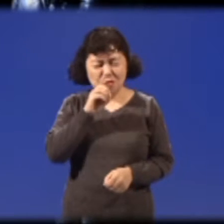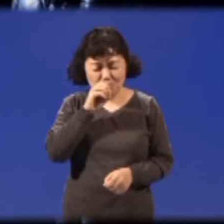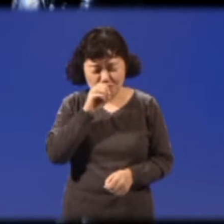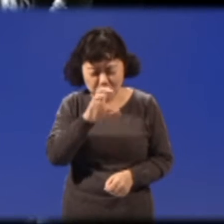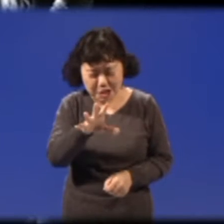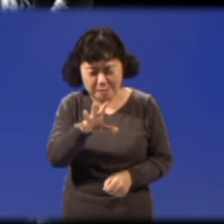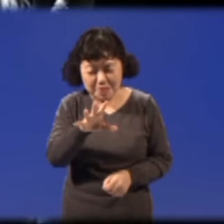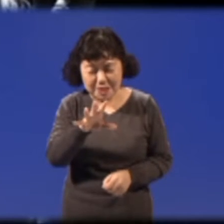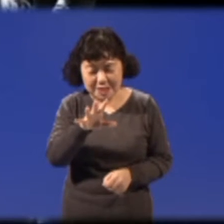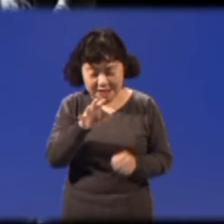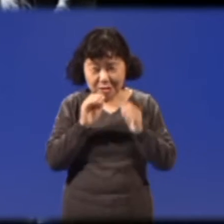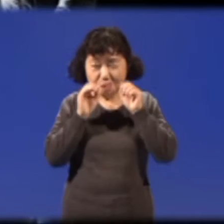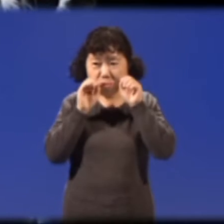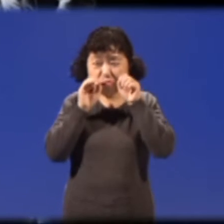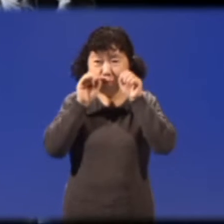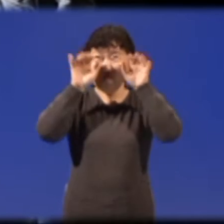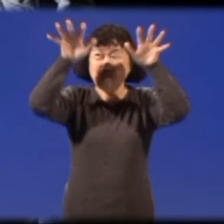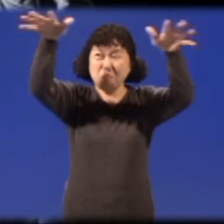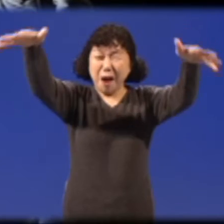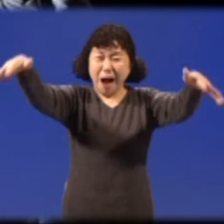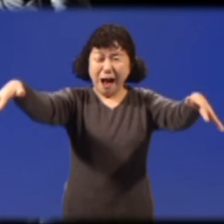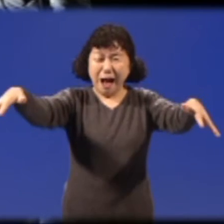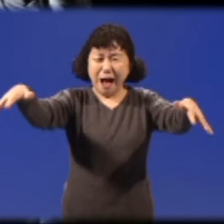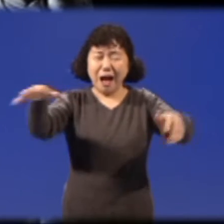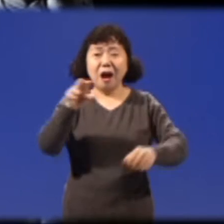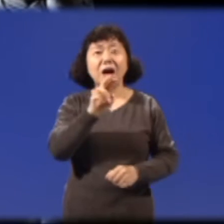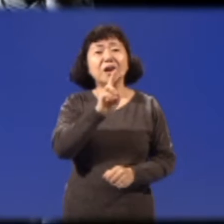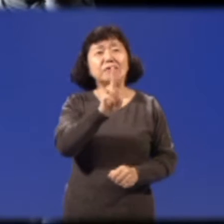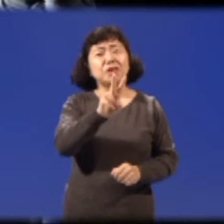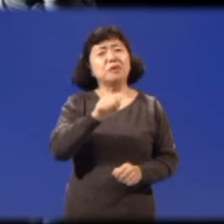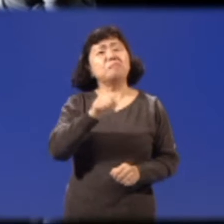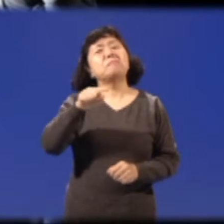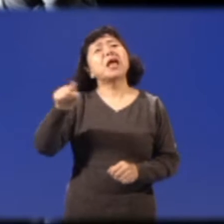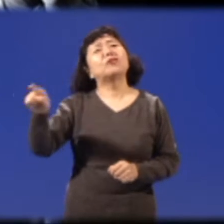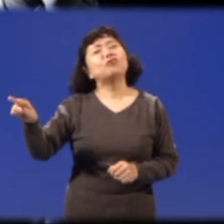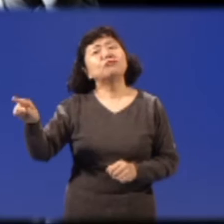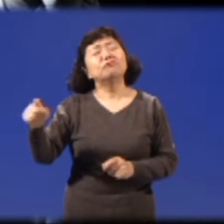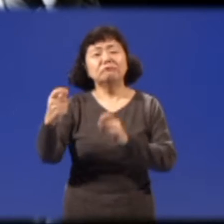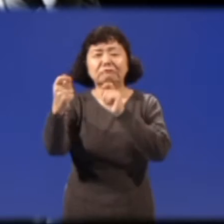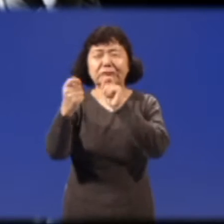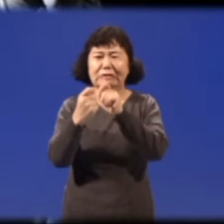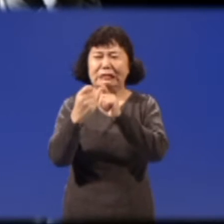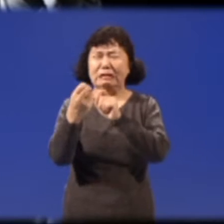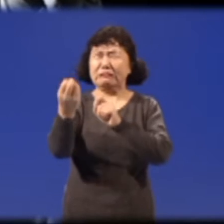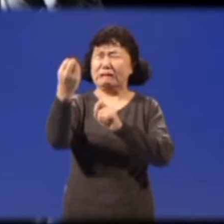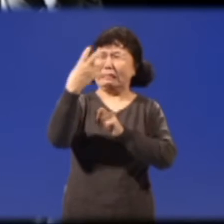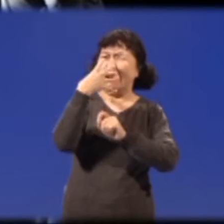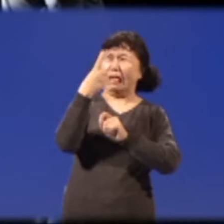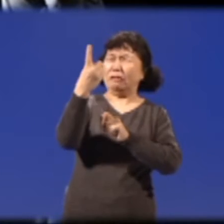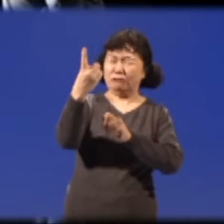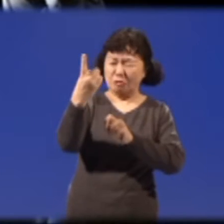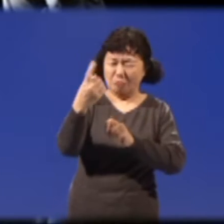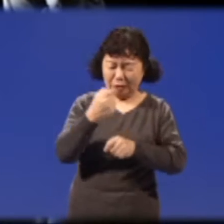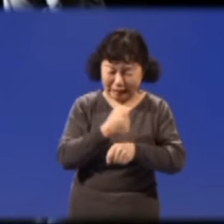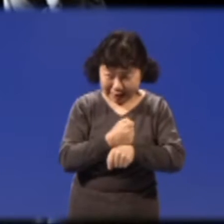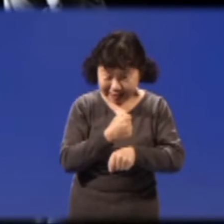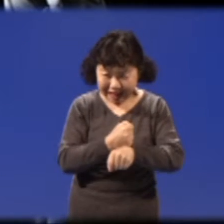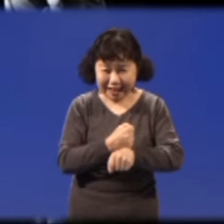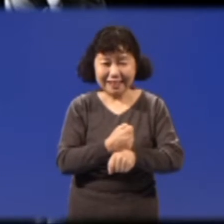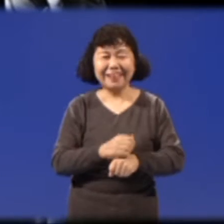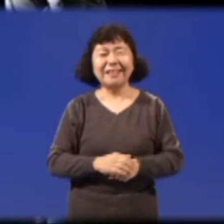くしゃみなどで飛ぶしぶきはおよそ2メートル。間近でくしゃみや咳をされてしまうと大変です